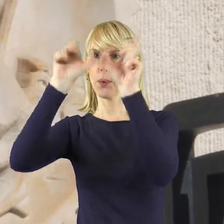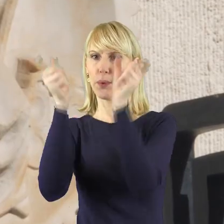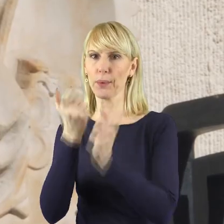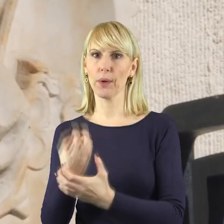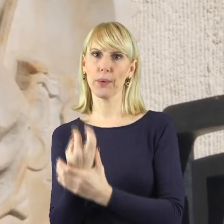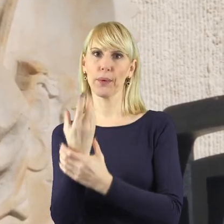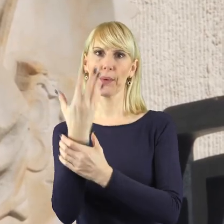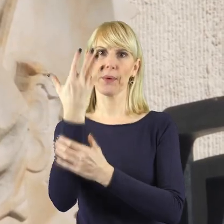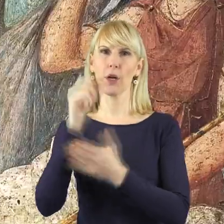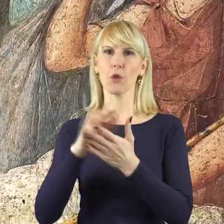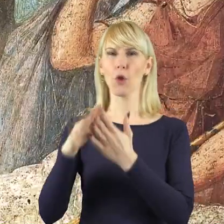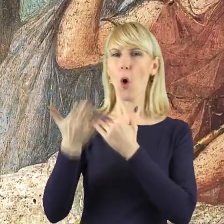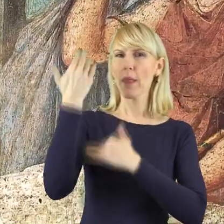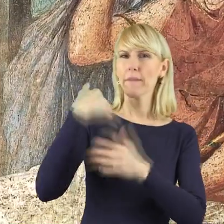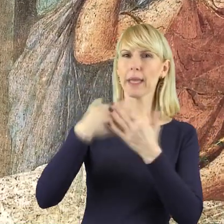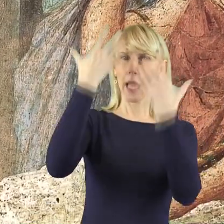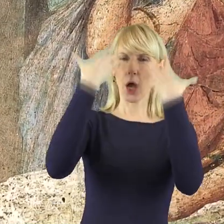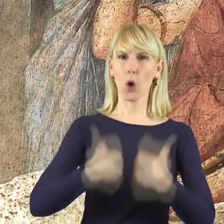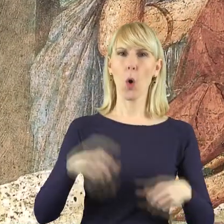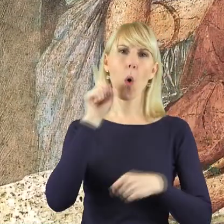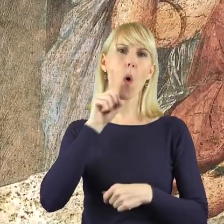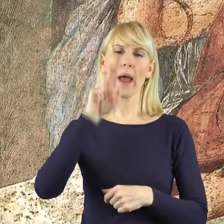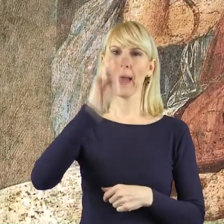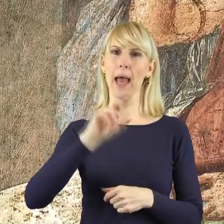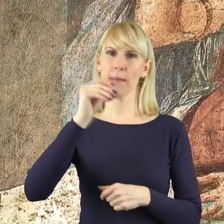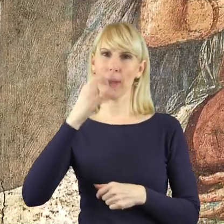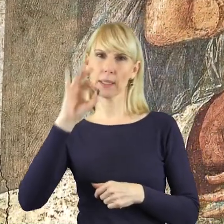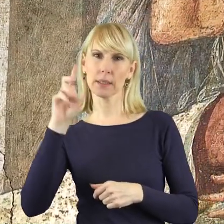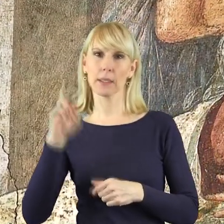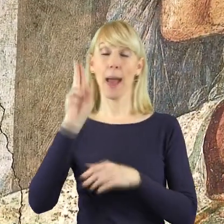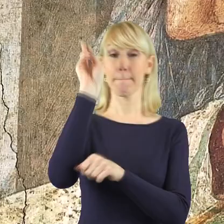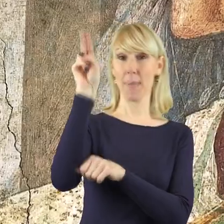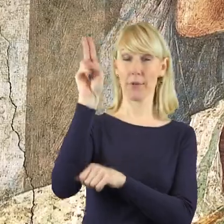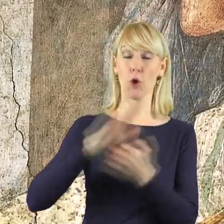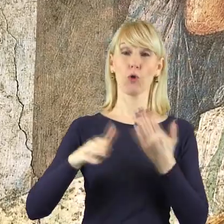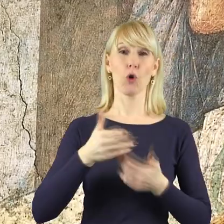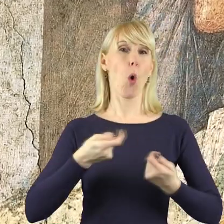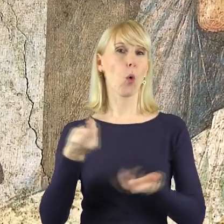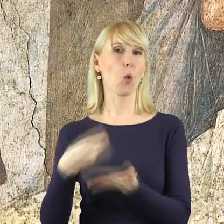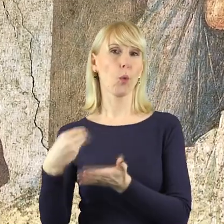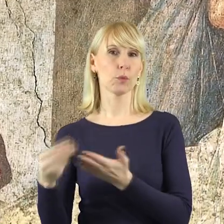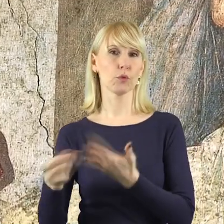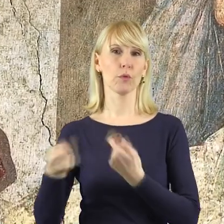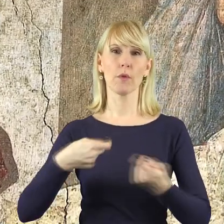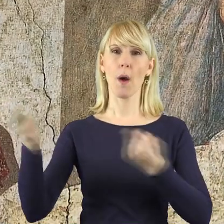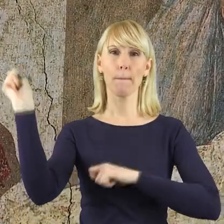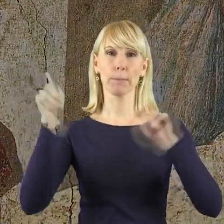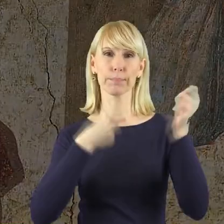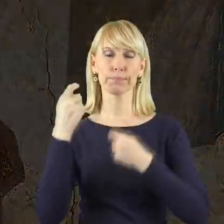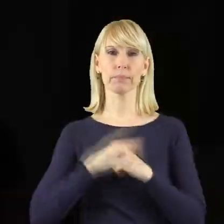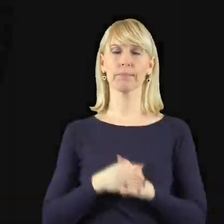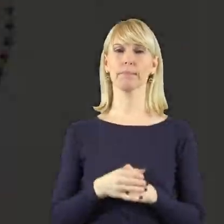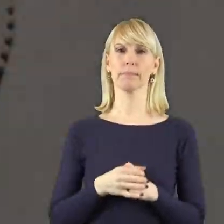Był on atrybutem Hermesa, patrona kupców, złodziei i podróżnych. W sztuce nowożytnej zaś stał się symbolem świata